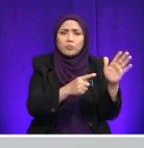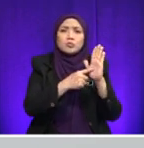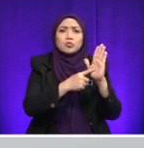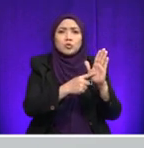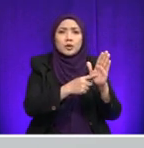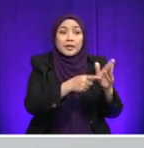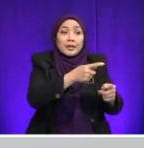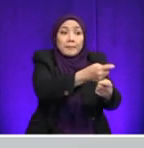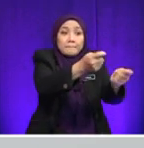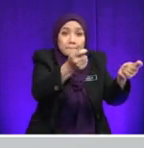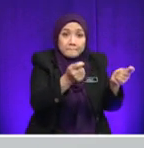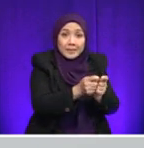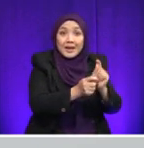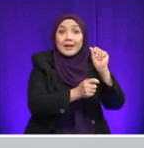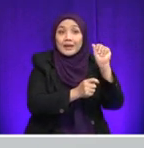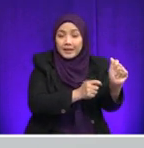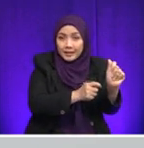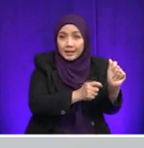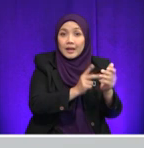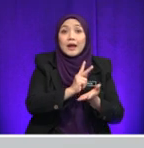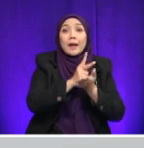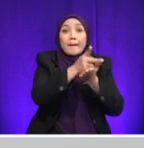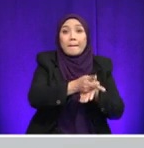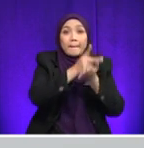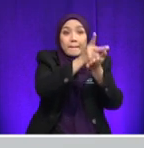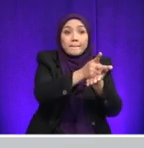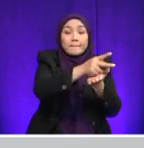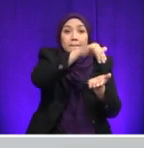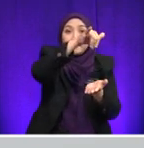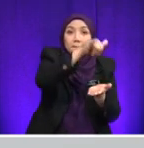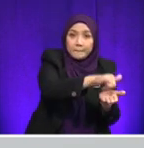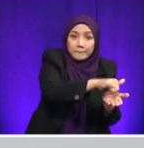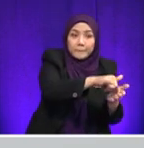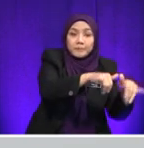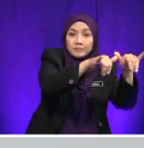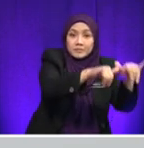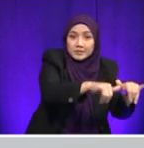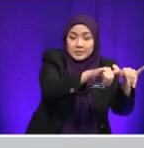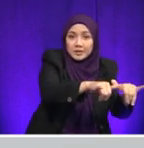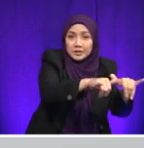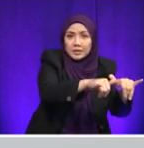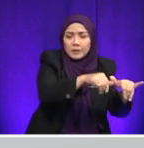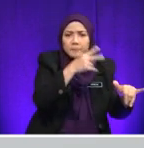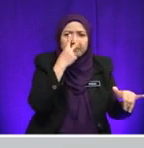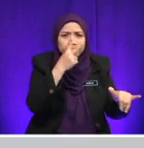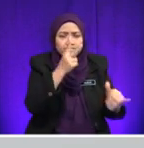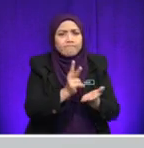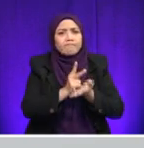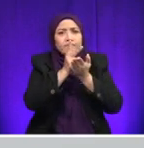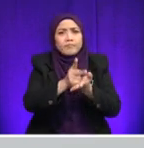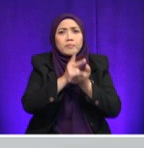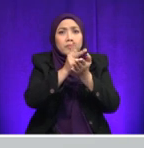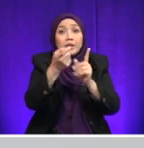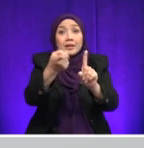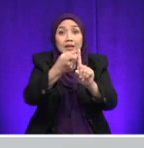kapal dari titik e 120 derajat kedudukan kapal dari titik